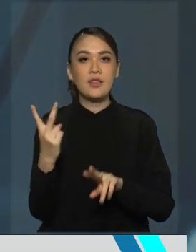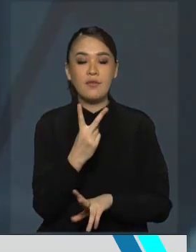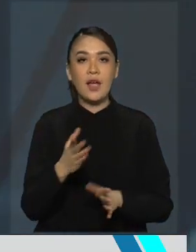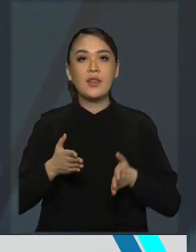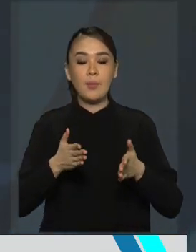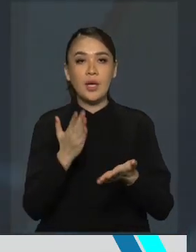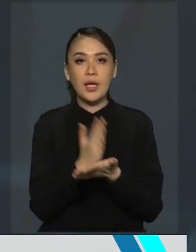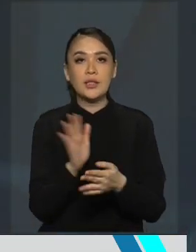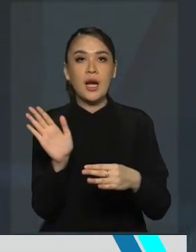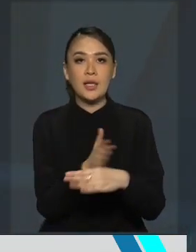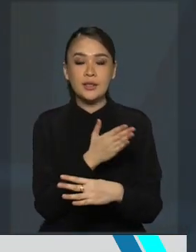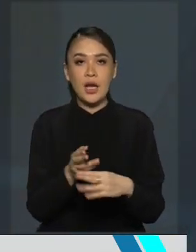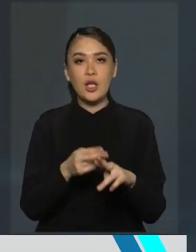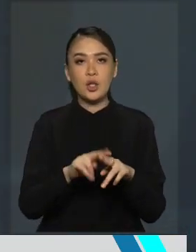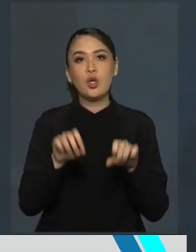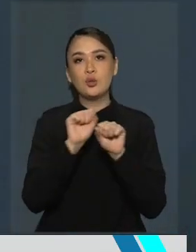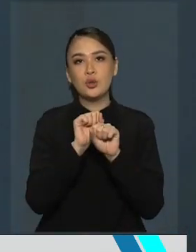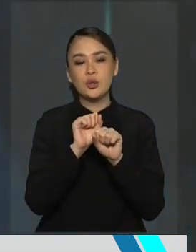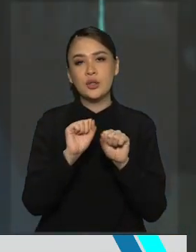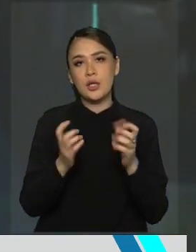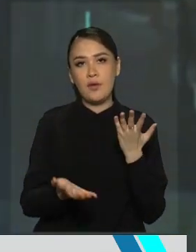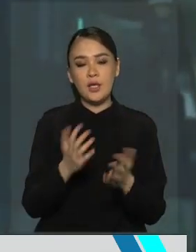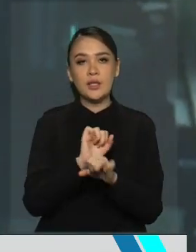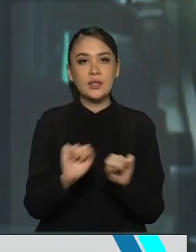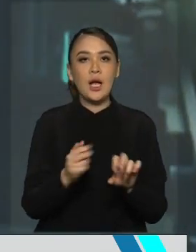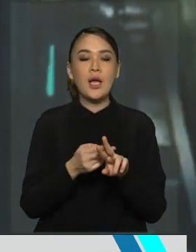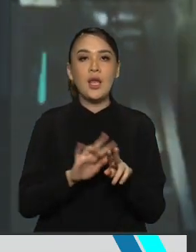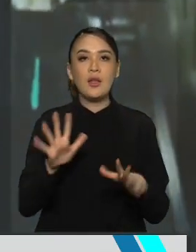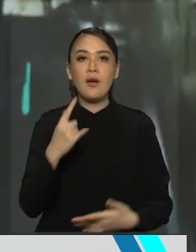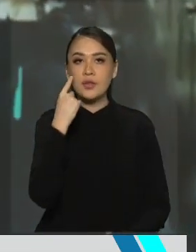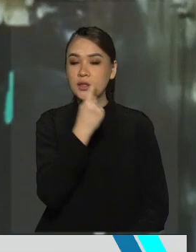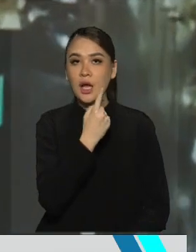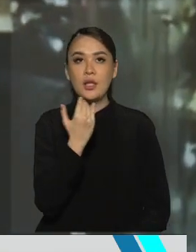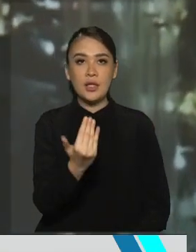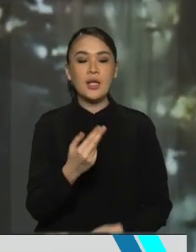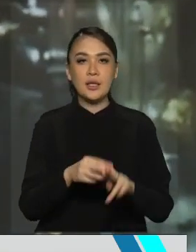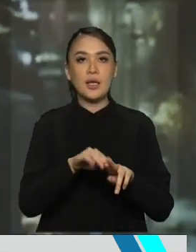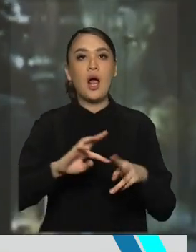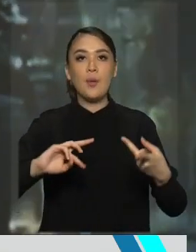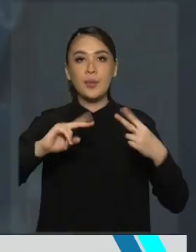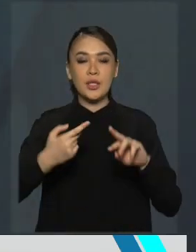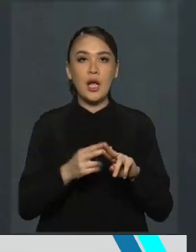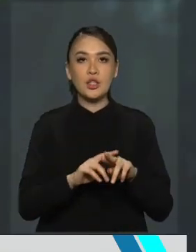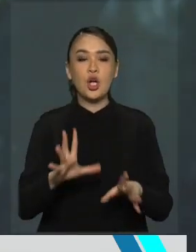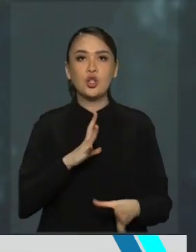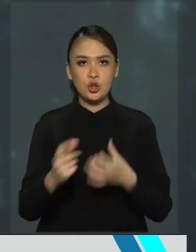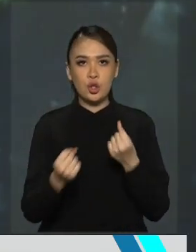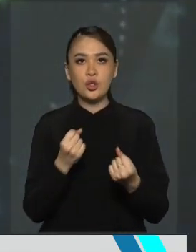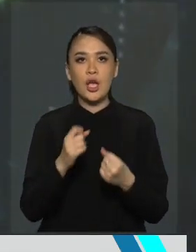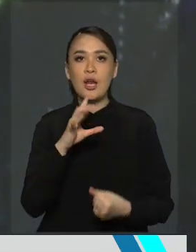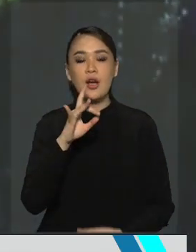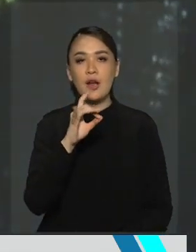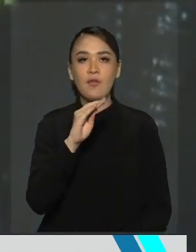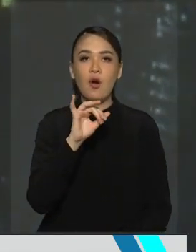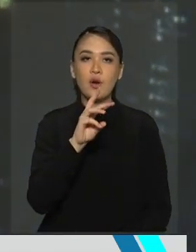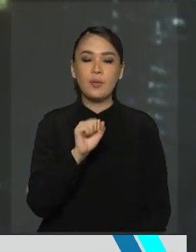которые разделять, наверное, в принципе, не стоит, да? Но, на ваш взгляд, все-таки трансформация или какие-то жесткие реформы? Вы